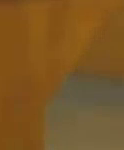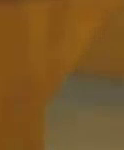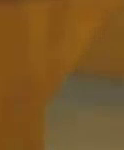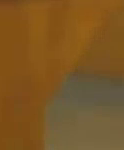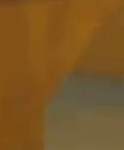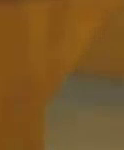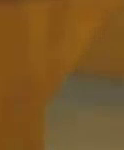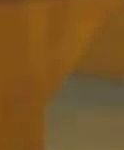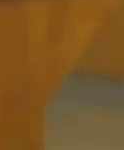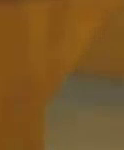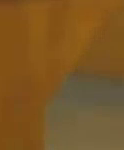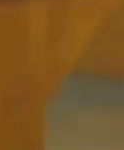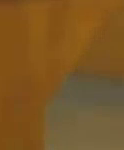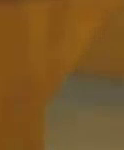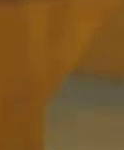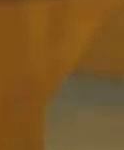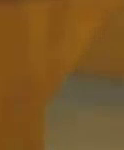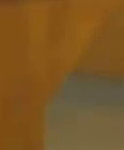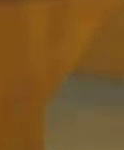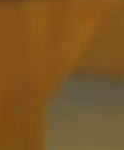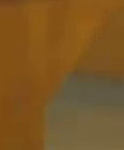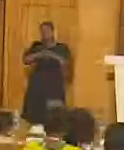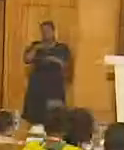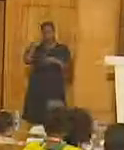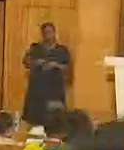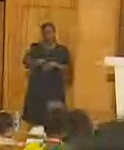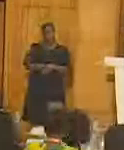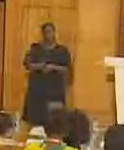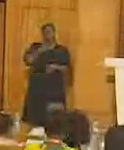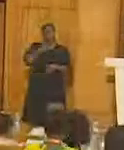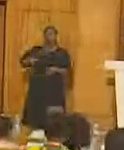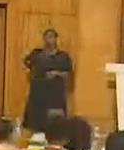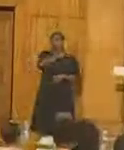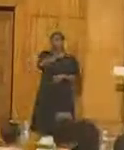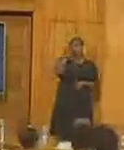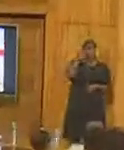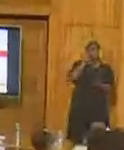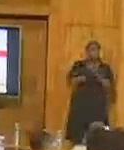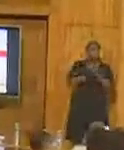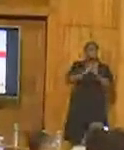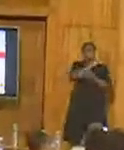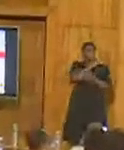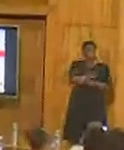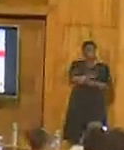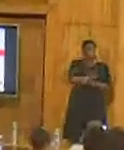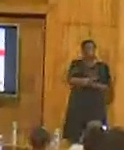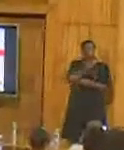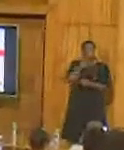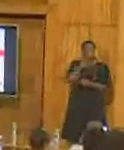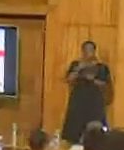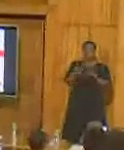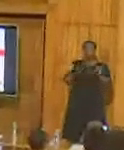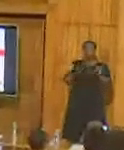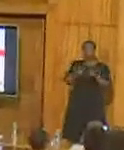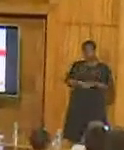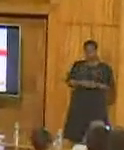and sweet. So, did you get what he said? It's a very important question that he